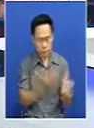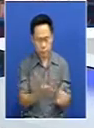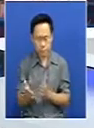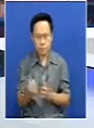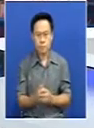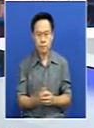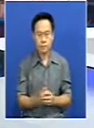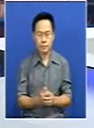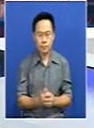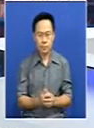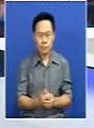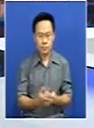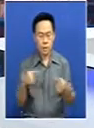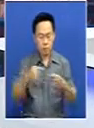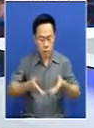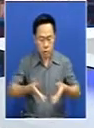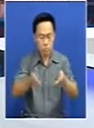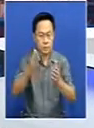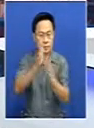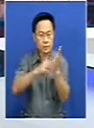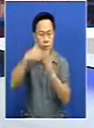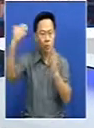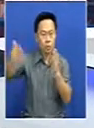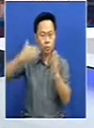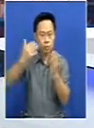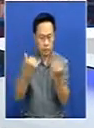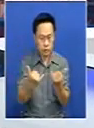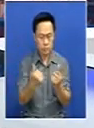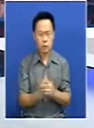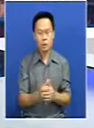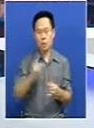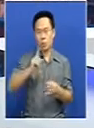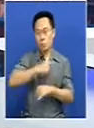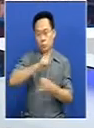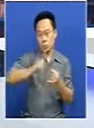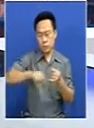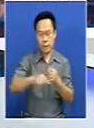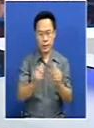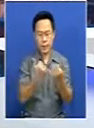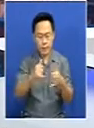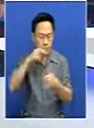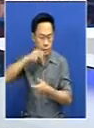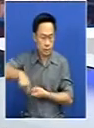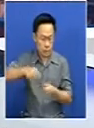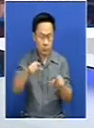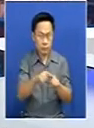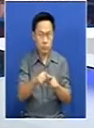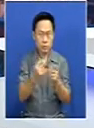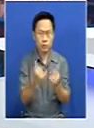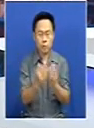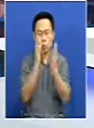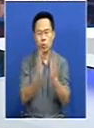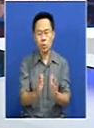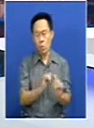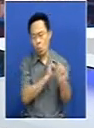อ่ะส่วนอีกที่หนึ่งครับไปกันที่สีลมนะครับบรรยากาศของสีลมวันนี้วันสุดท้ายเช่นเดียวกันนี่ก็เป็นอีกพื้นที่หนึ่ง